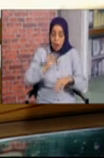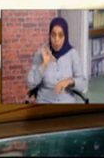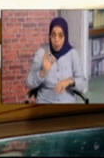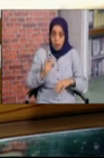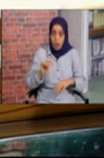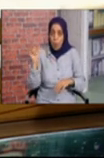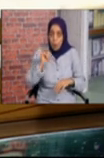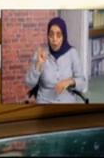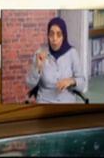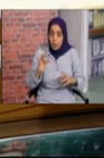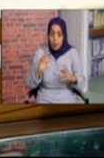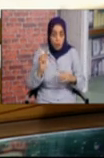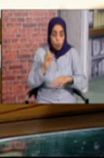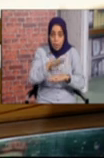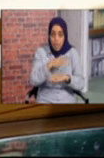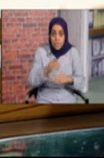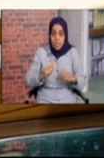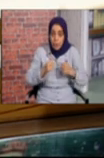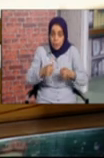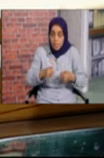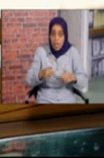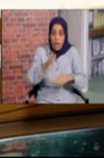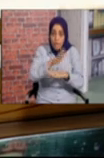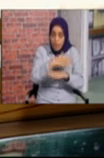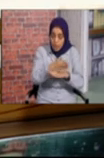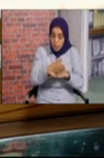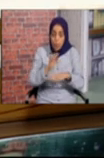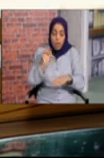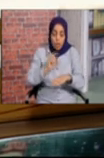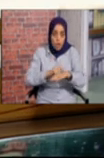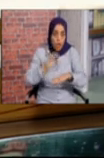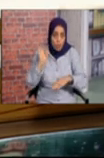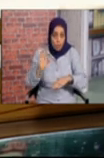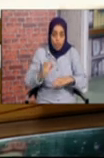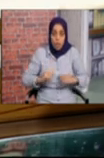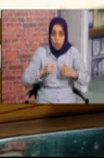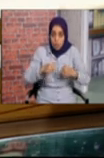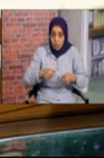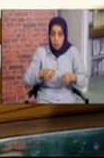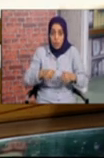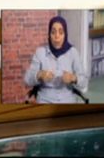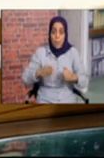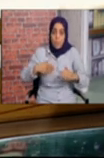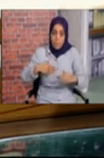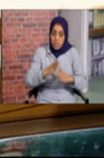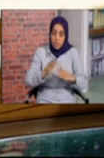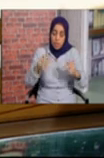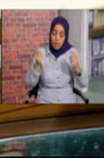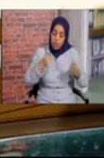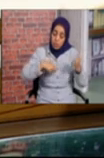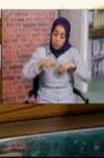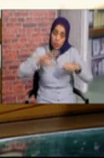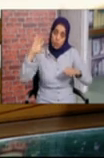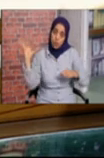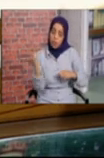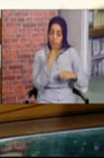اهمية يعني هذه الخطوة انها تتم في الجدول الزمني المقرر، خاصة فيما يخص مسيرة رقمنة الاقتصاد المصري بشكل عام؟